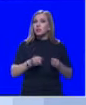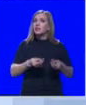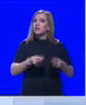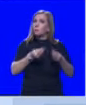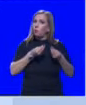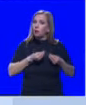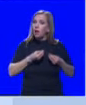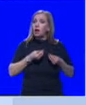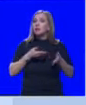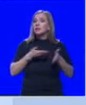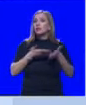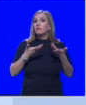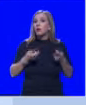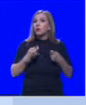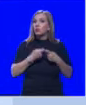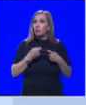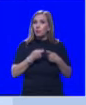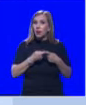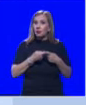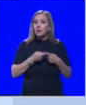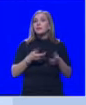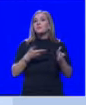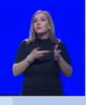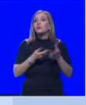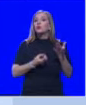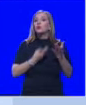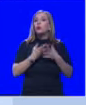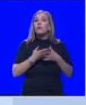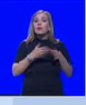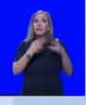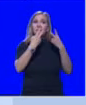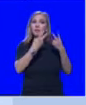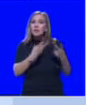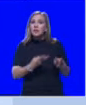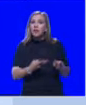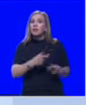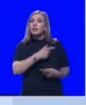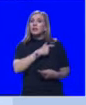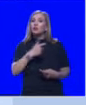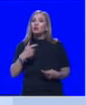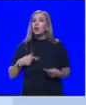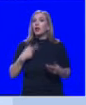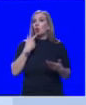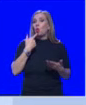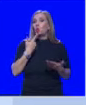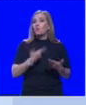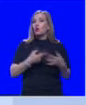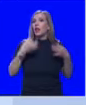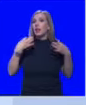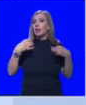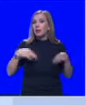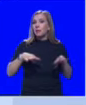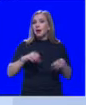полага заради това, което прави, заради новата визия на национално отговорна